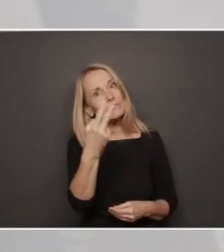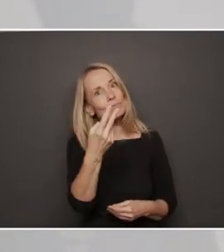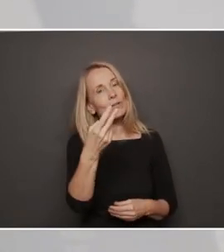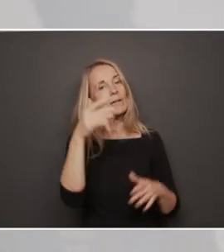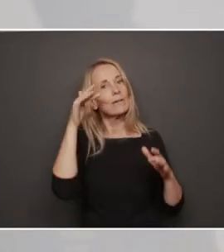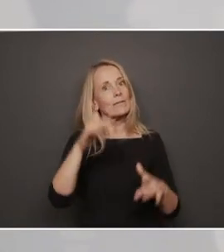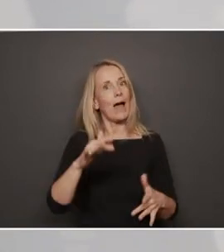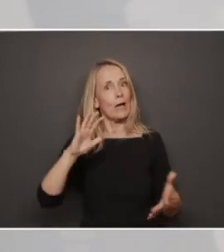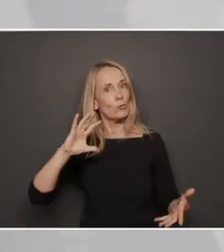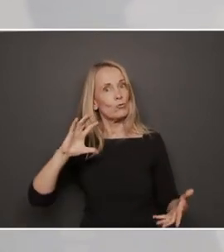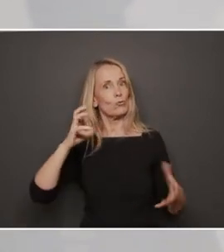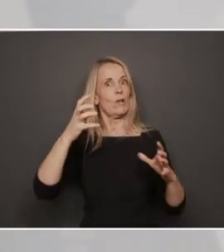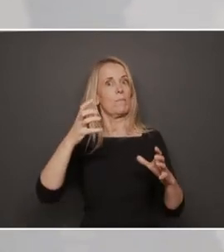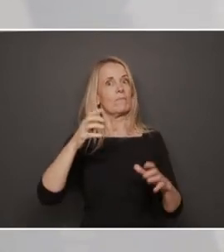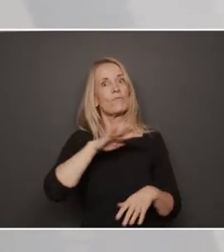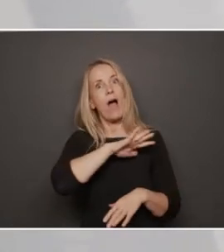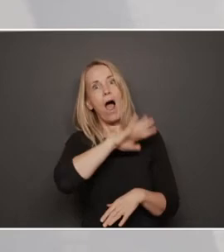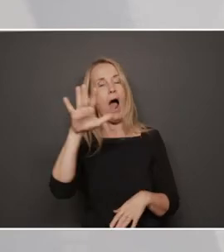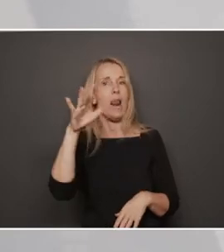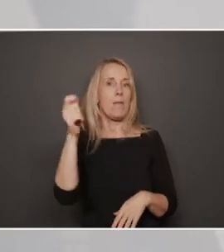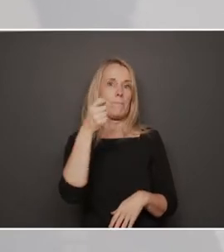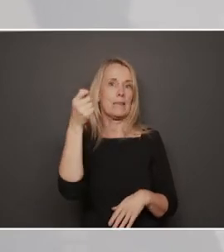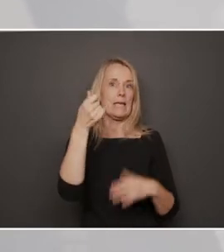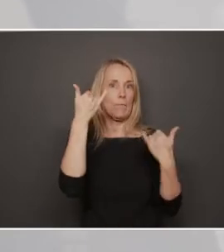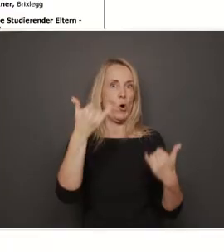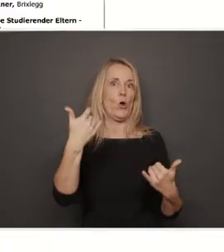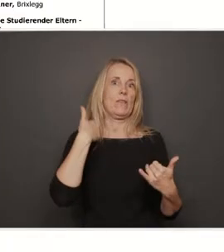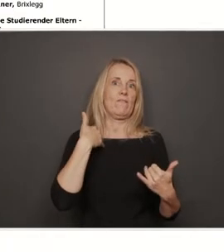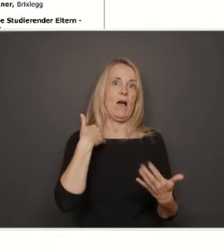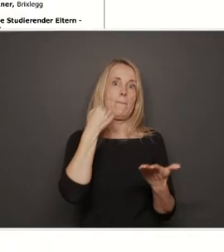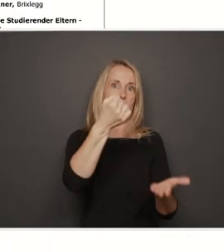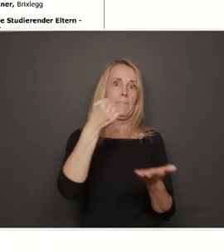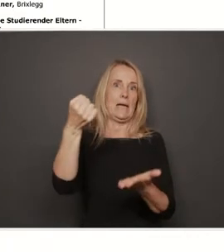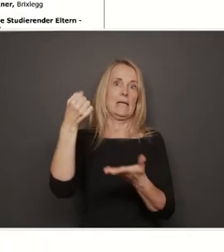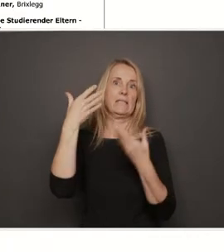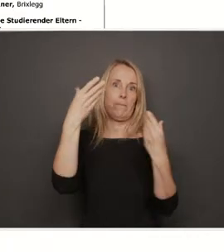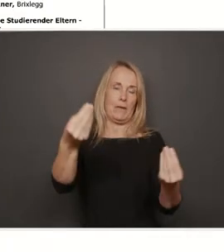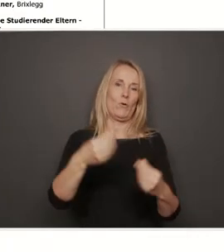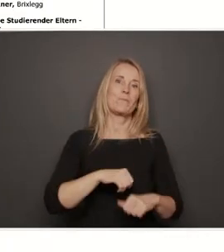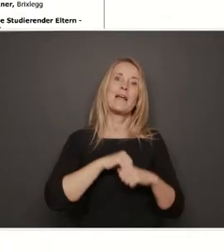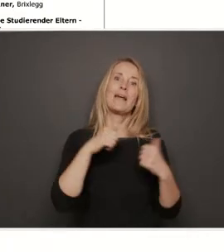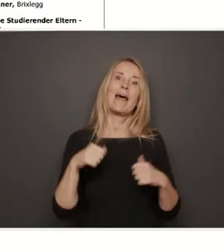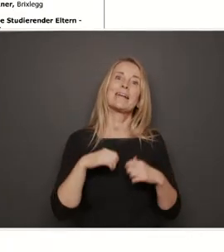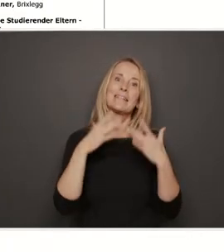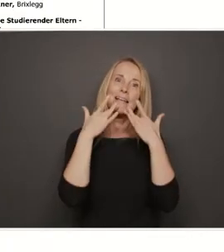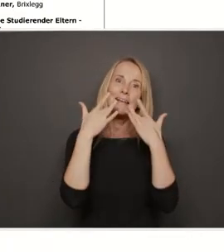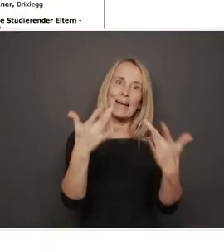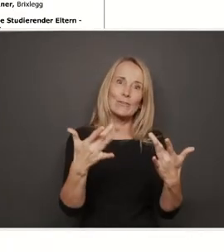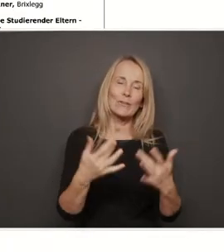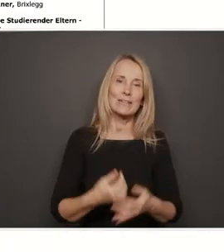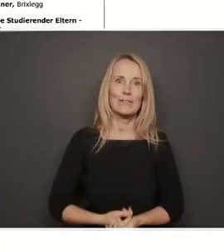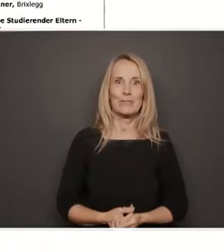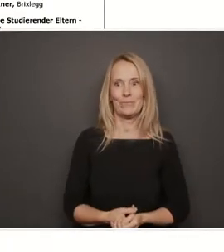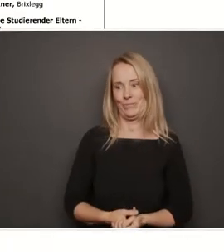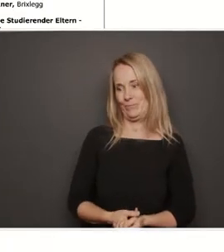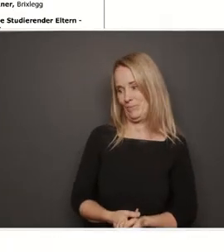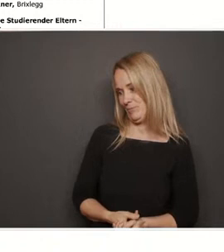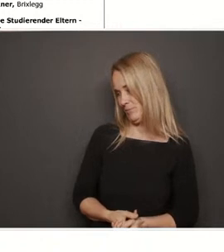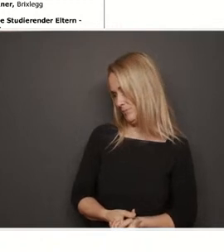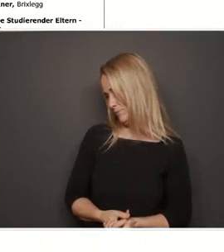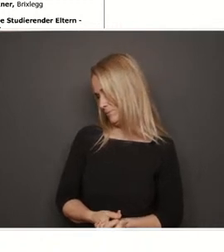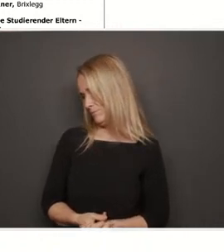komprimierte Fassung aller Betriebe, die heute ausgezeichnet wurden. Herzliche Gratulation.